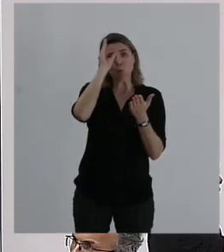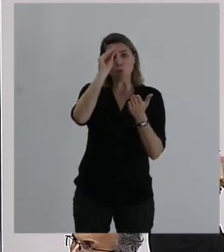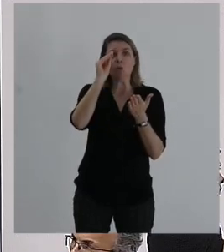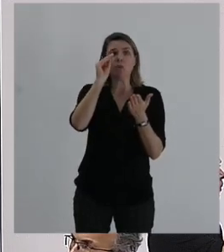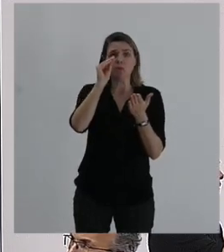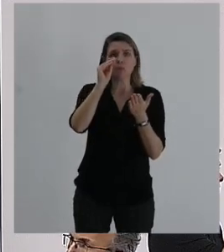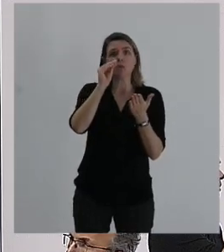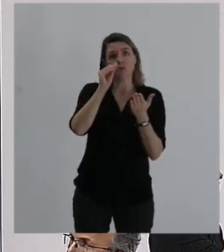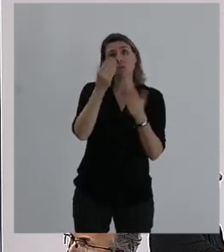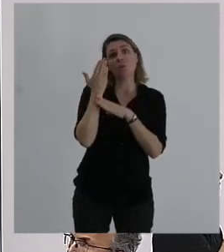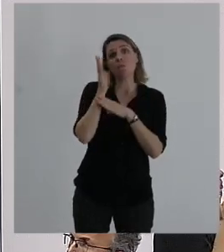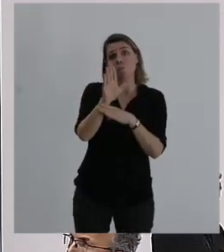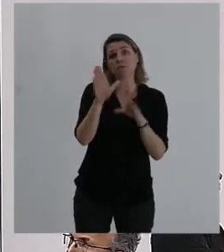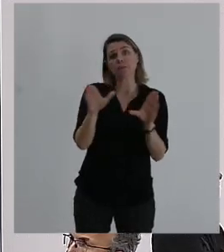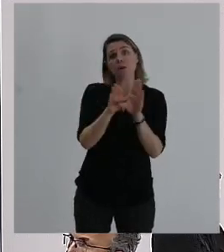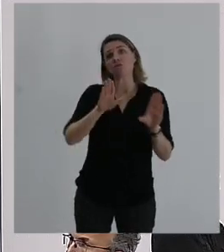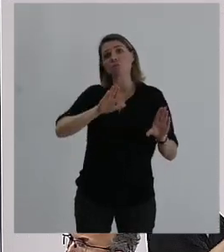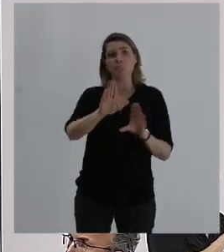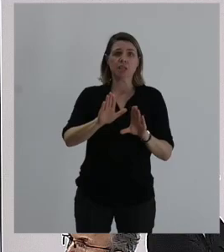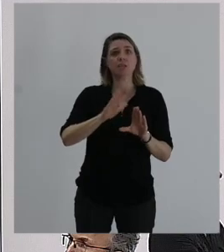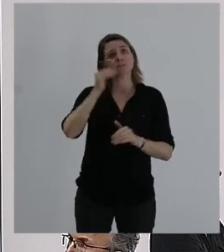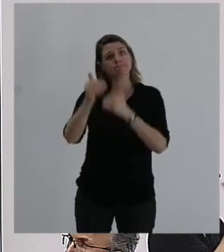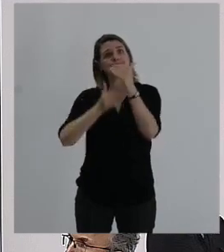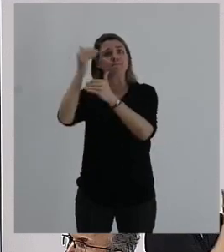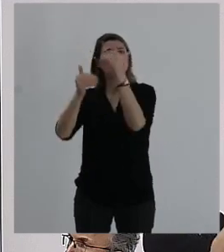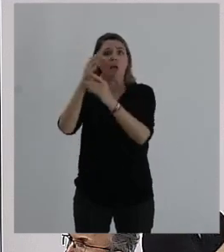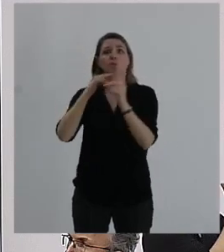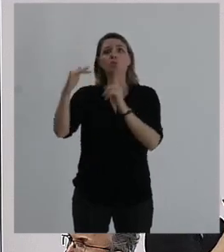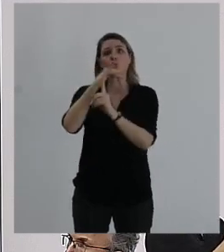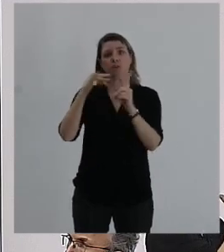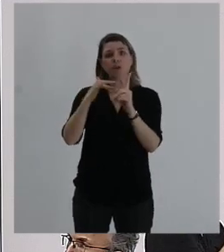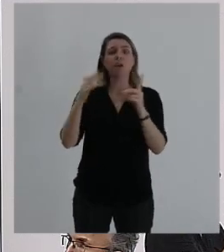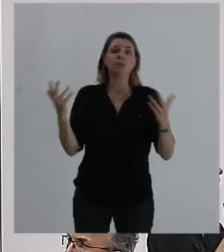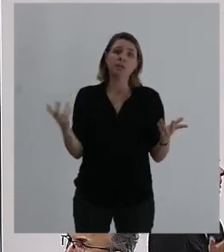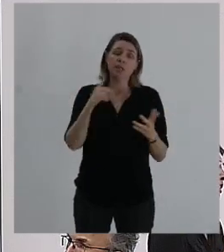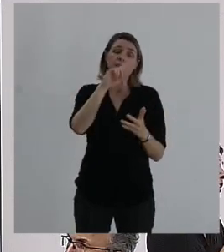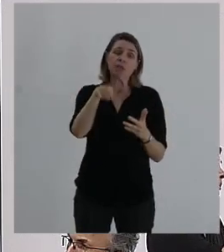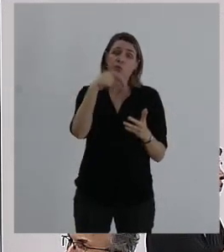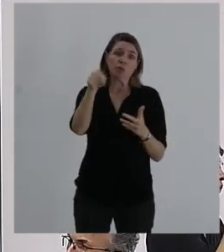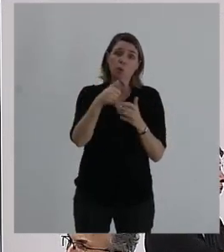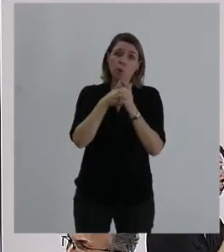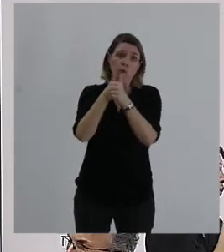un marqueur de progrès social hein, là-dessus. Certains pays s'y engagent, donc on ferait bien sûr de les suivre